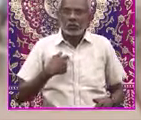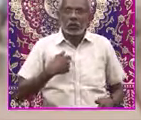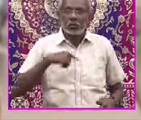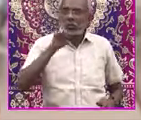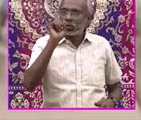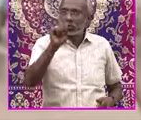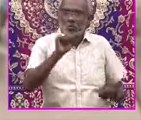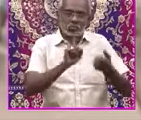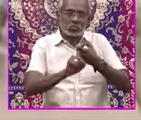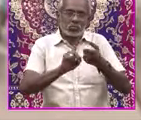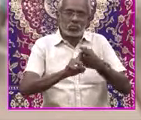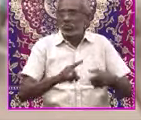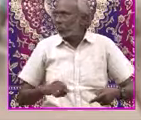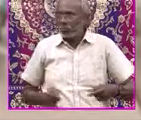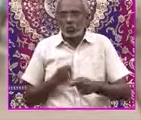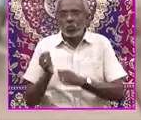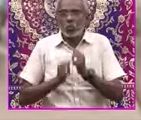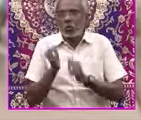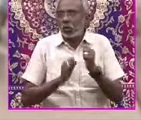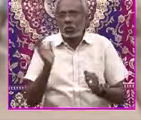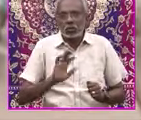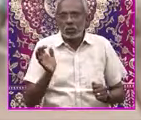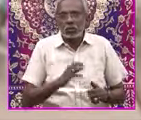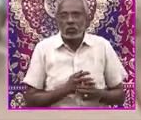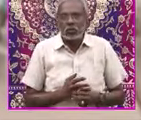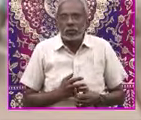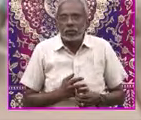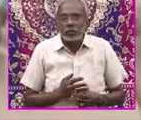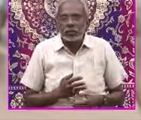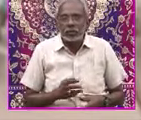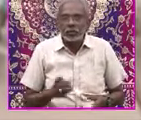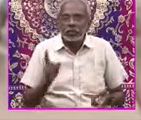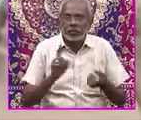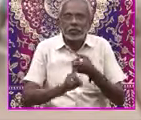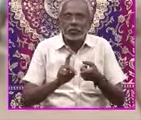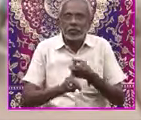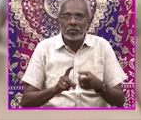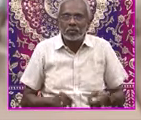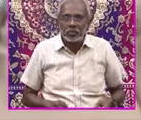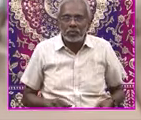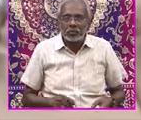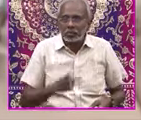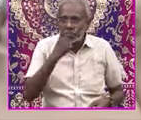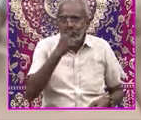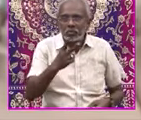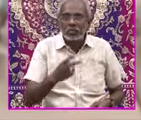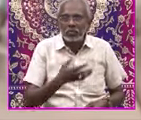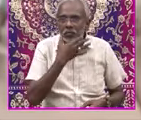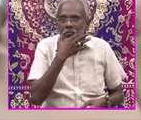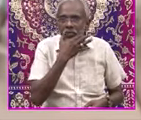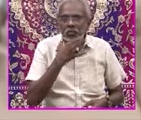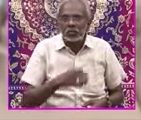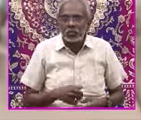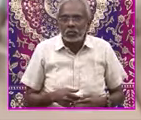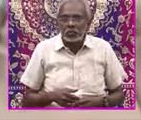வாங்கணும், புறமுதுகு காட்டி ஓடவே கூடாது. பண்டைய காலத்துல ஒரு பாட்டியம்மா இருந்தாங்க. உன்னுடைய மகன்